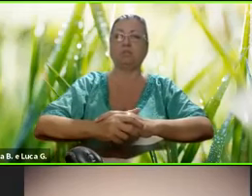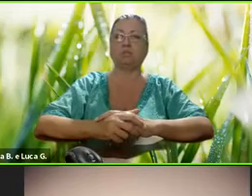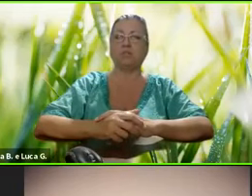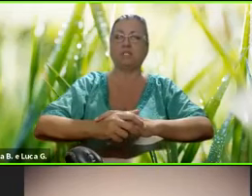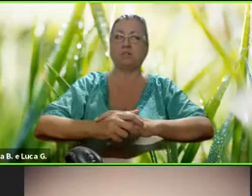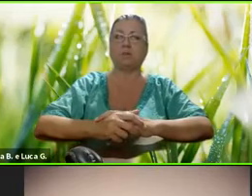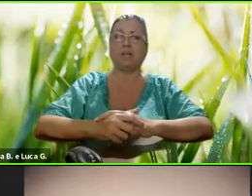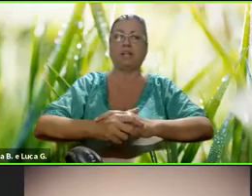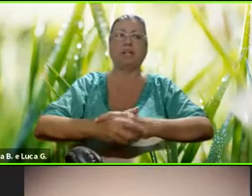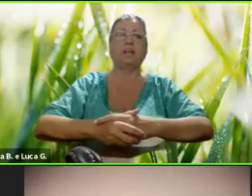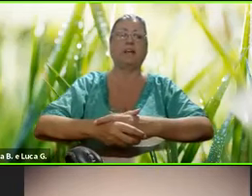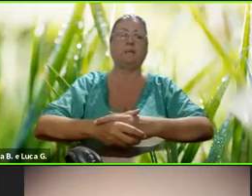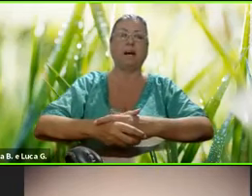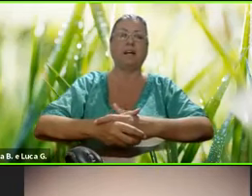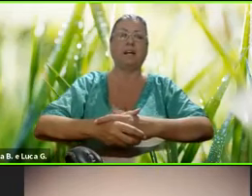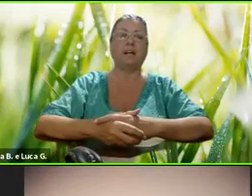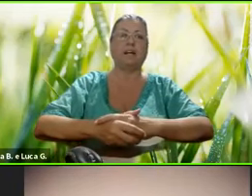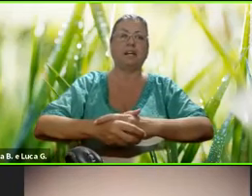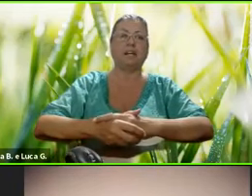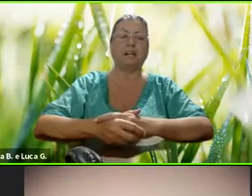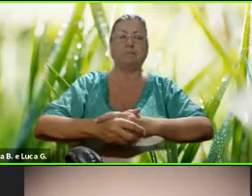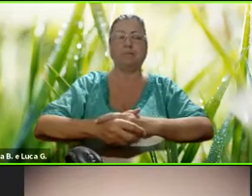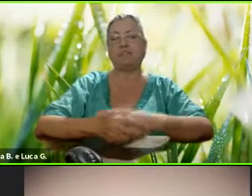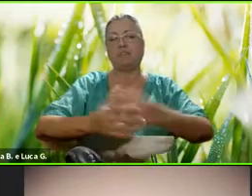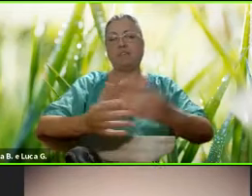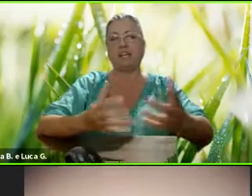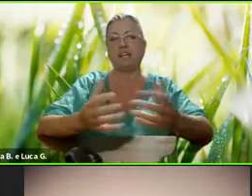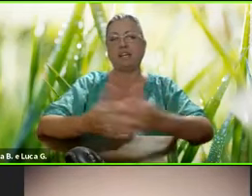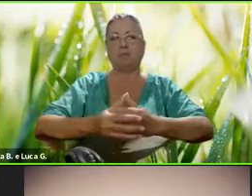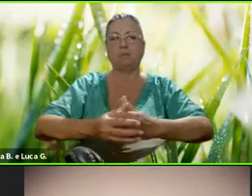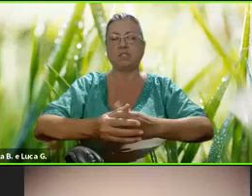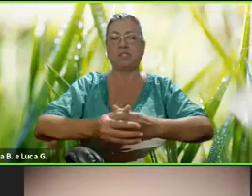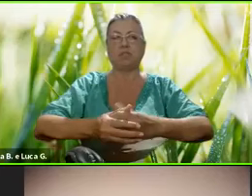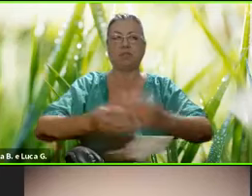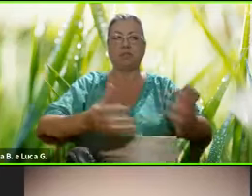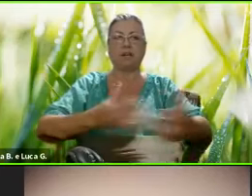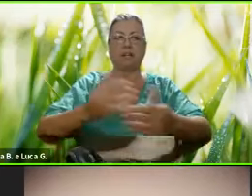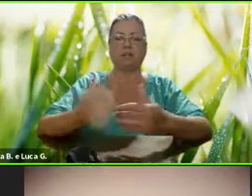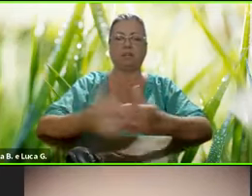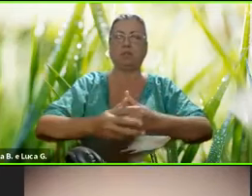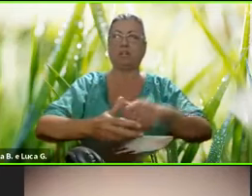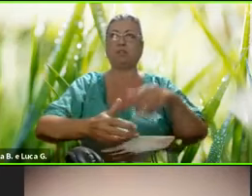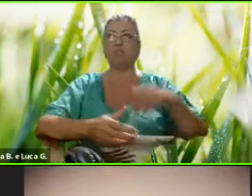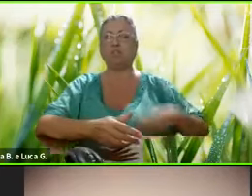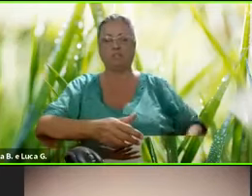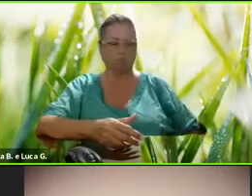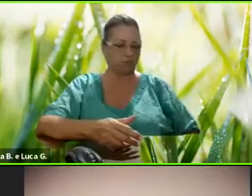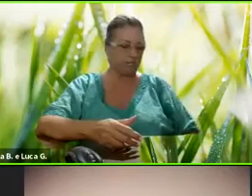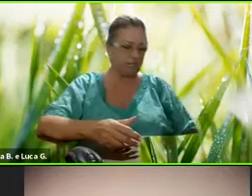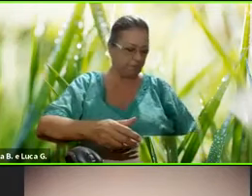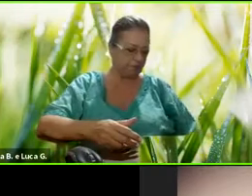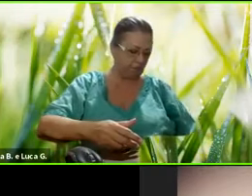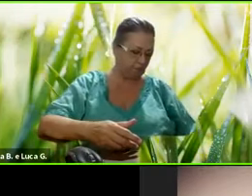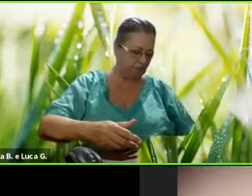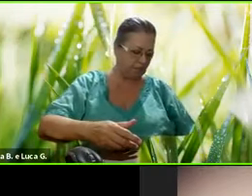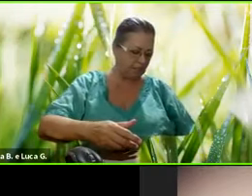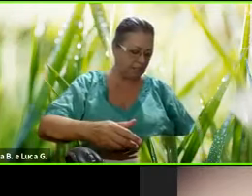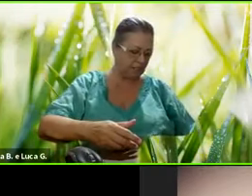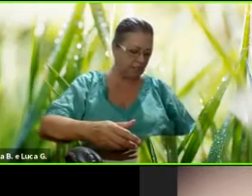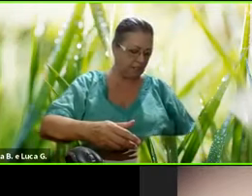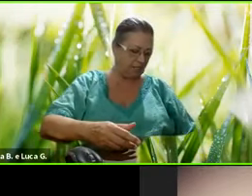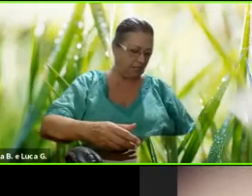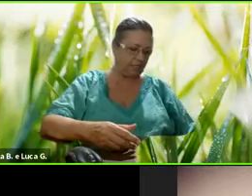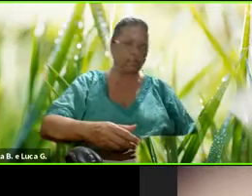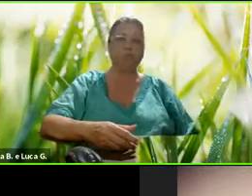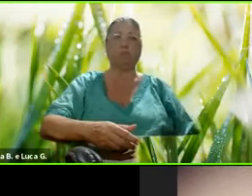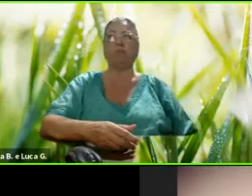con voi su questi argomenti, ma per far vedere un po' così dovrò fare tipo traduzione simultanea perché è in